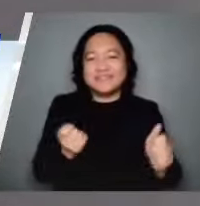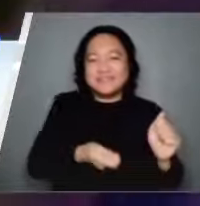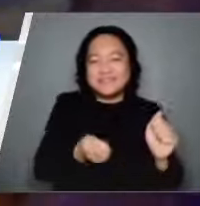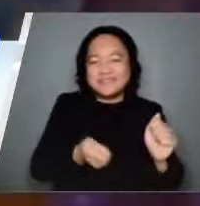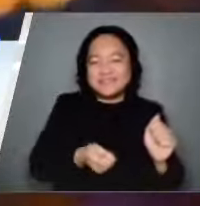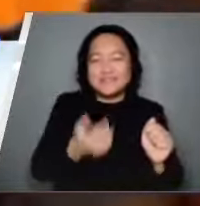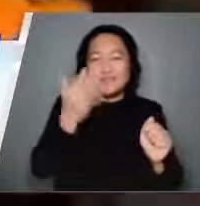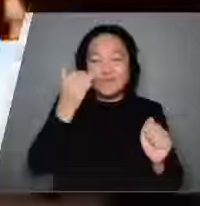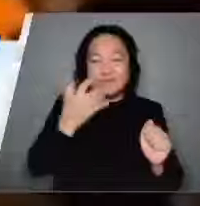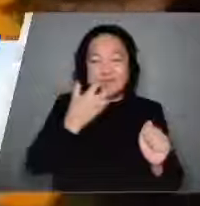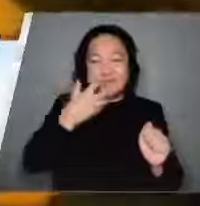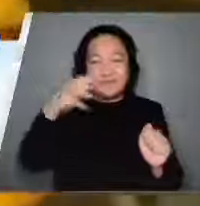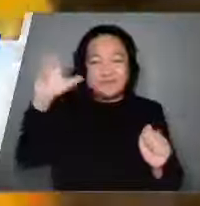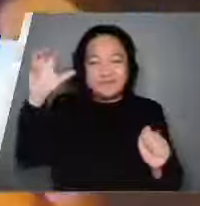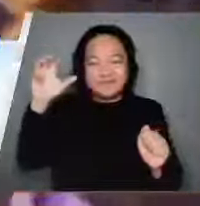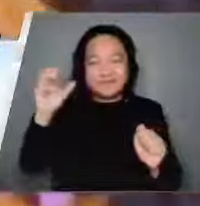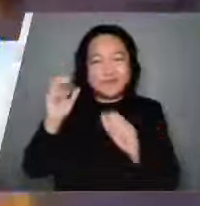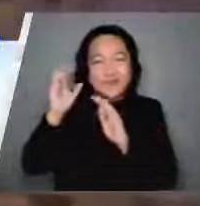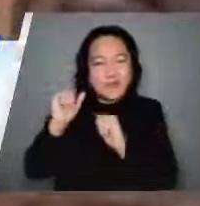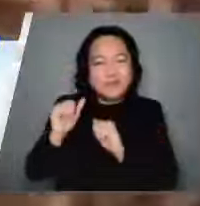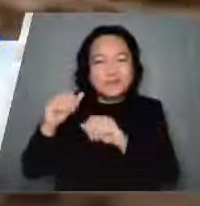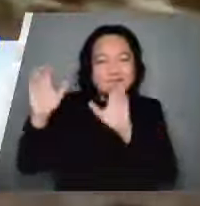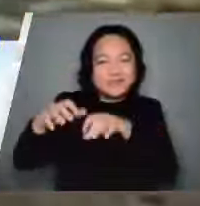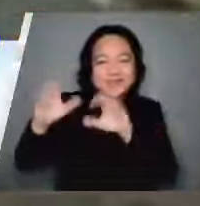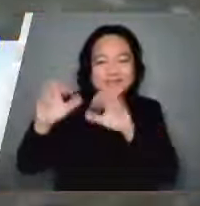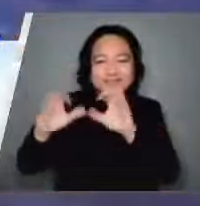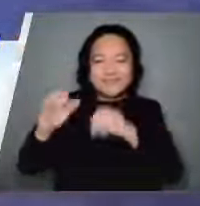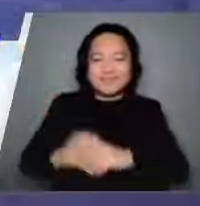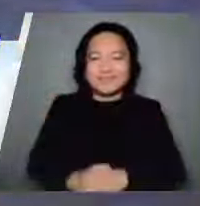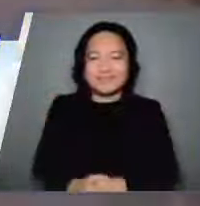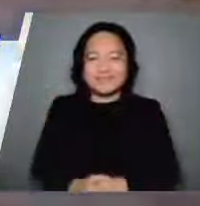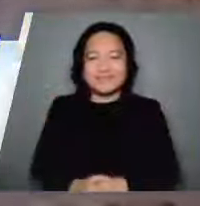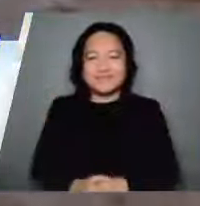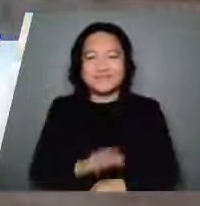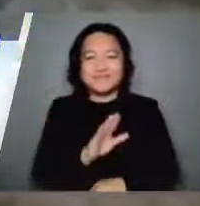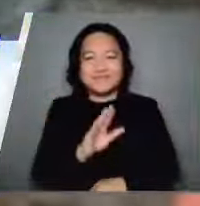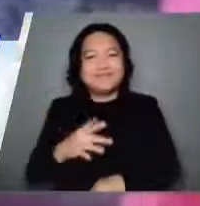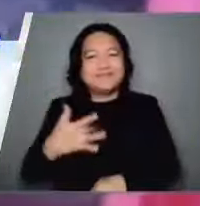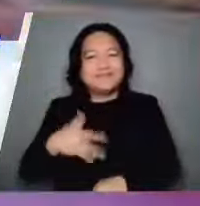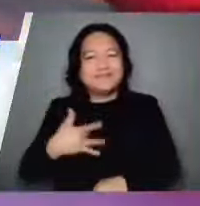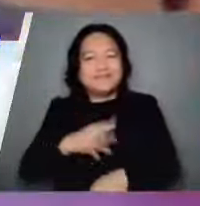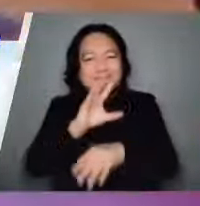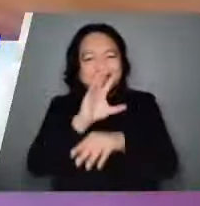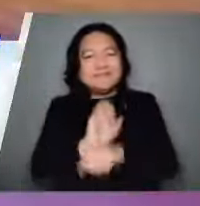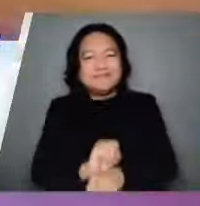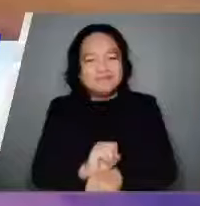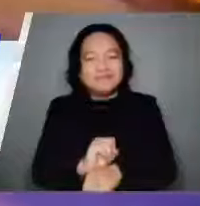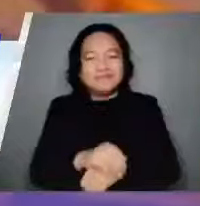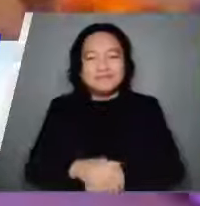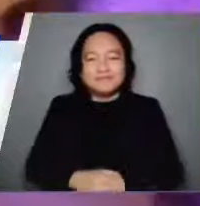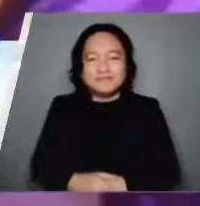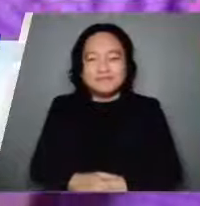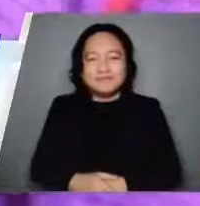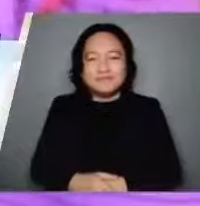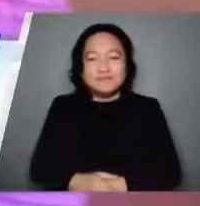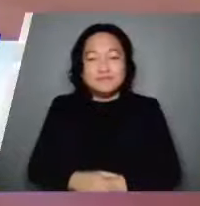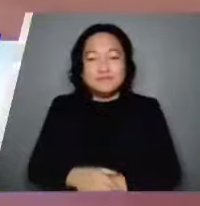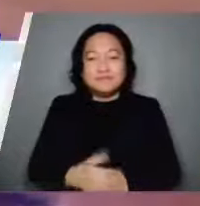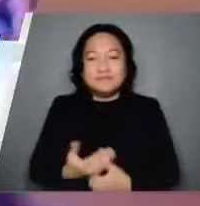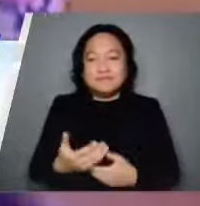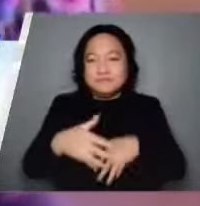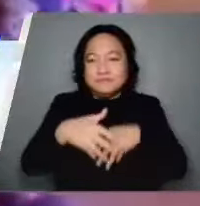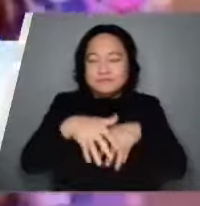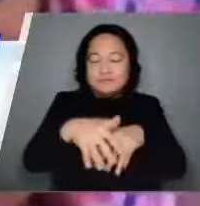umiiral na heatwave doon. Ito makabagong versyon ng dati ng tradisyon ng pagparada ng isang babaeng pusa